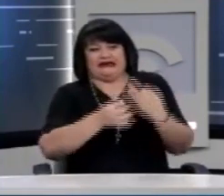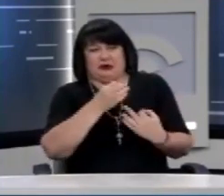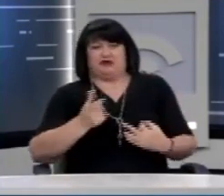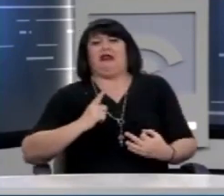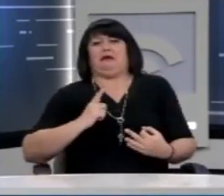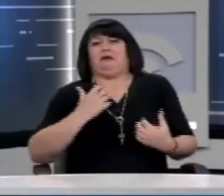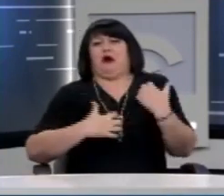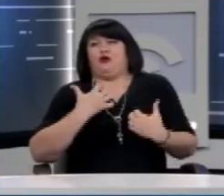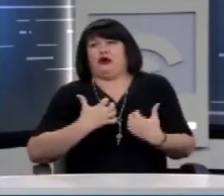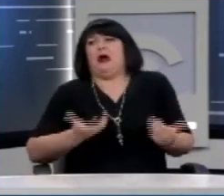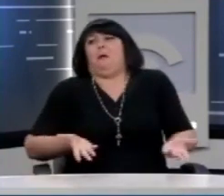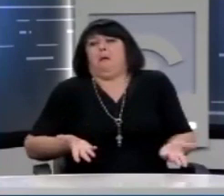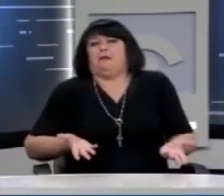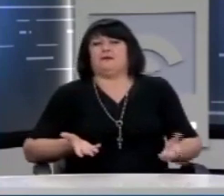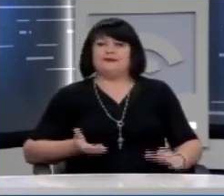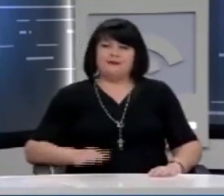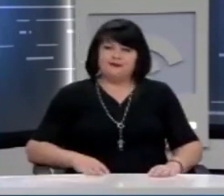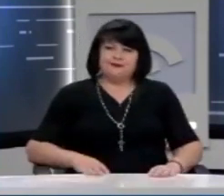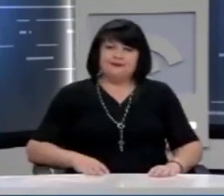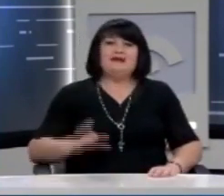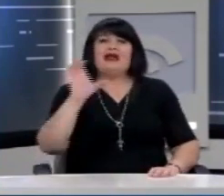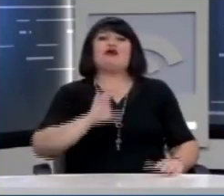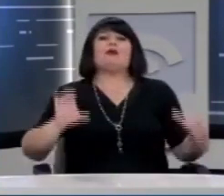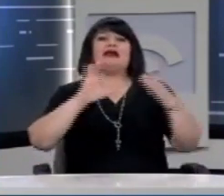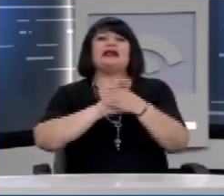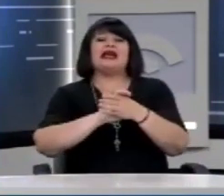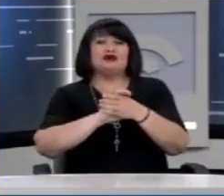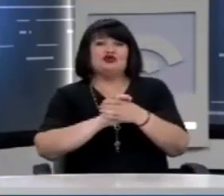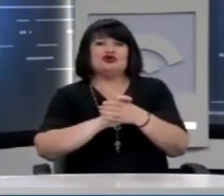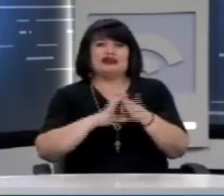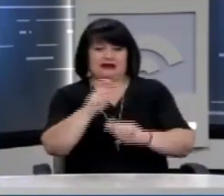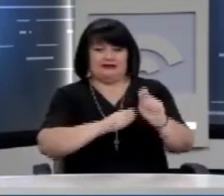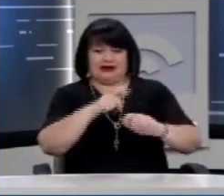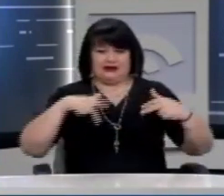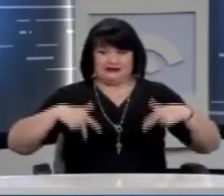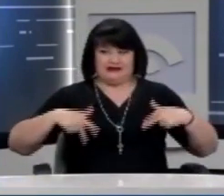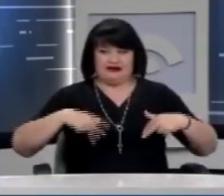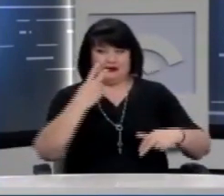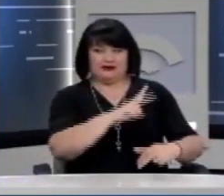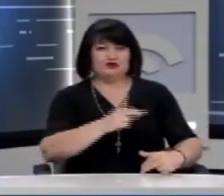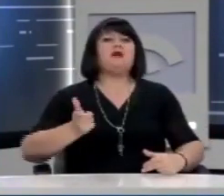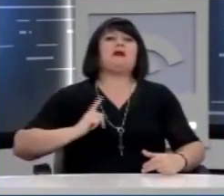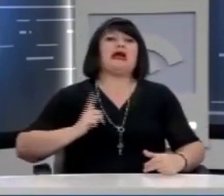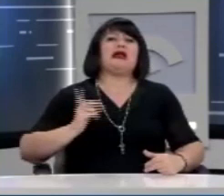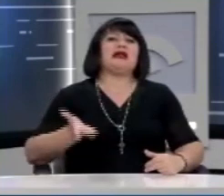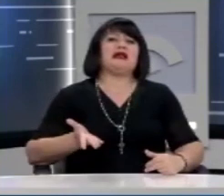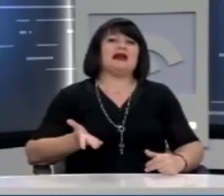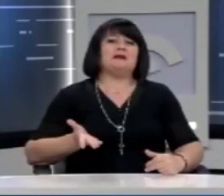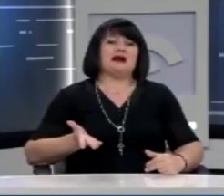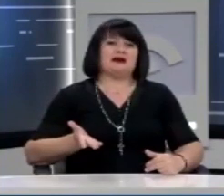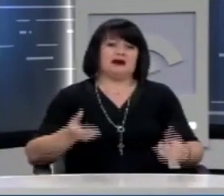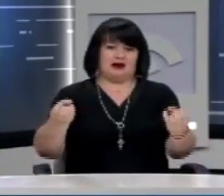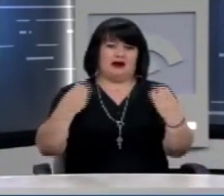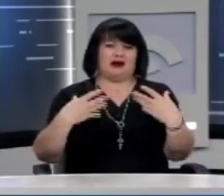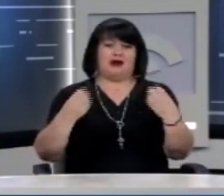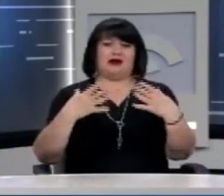σας, όπως δεν περίμενε άλλωστε και η Κομισιόν να σχηματιστεί η κυβέρνησή σας για να